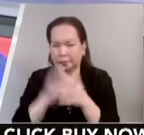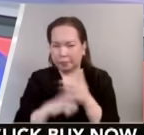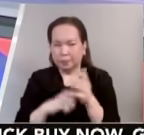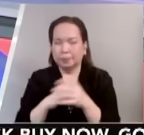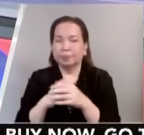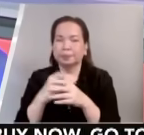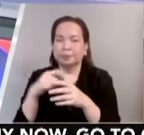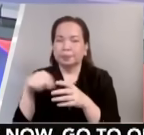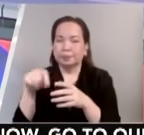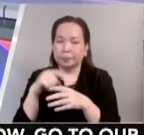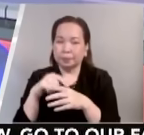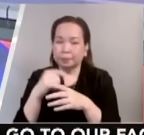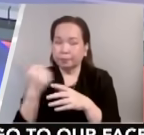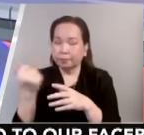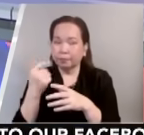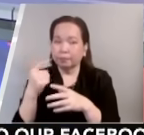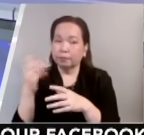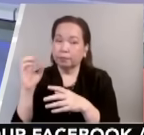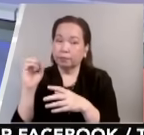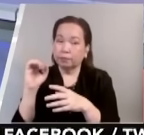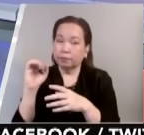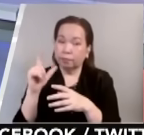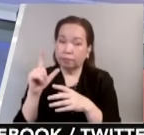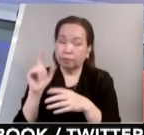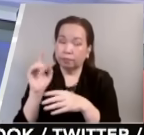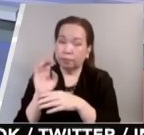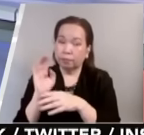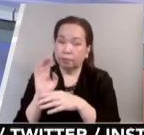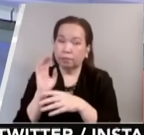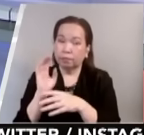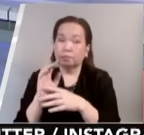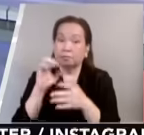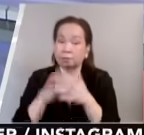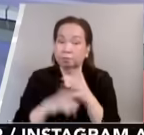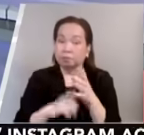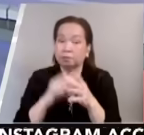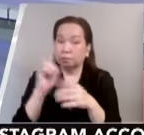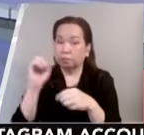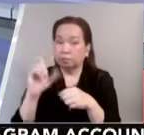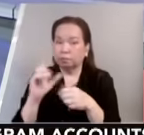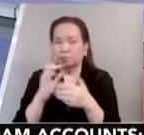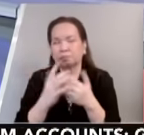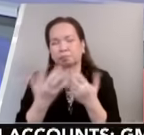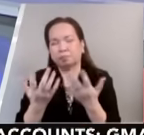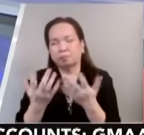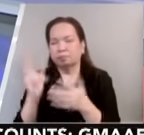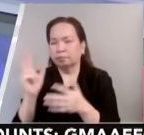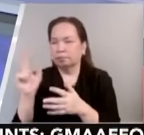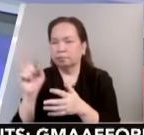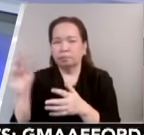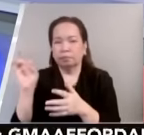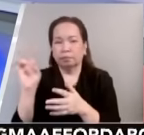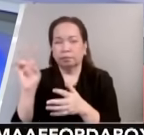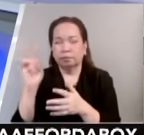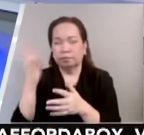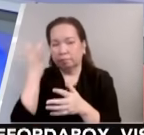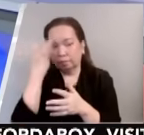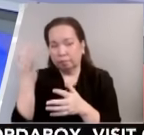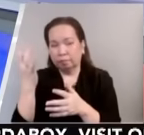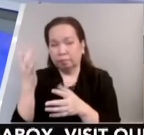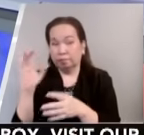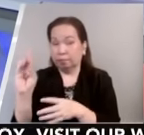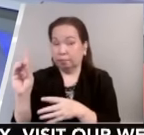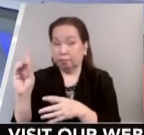ng isa pang oil industry source ang posibleng rollback kada litro ay 30 hanggang 70 centos sa diesel at 10 hanggang 50